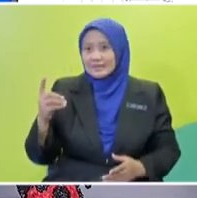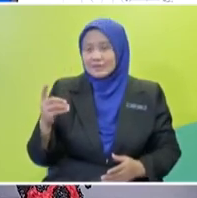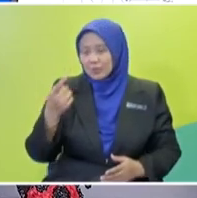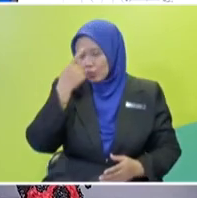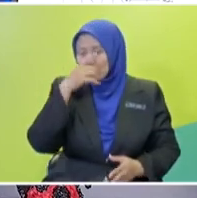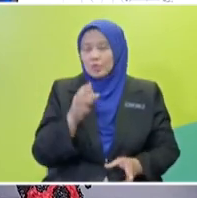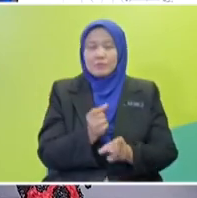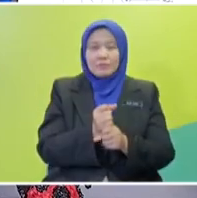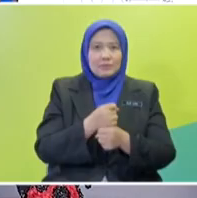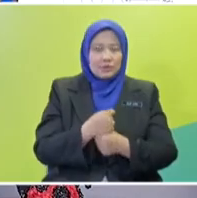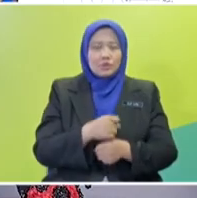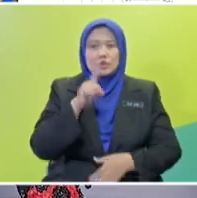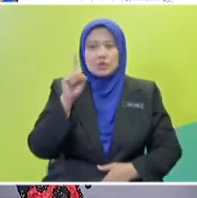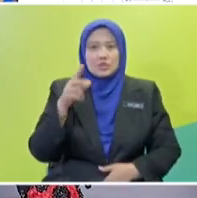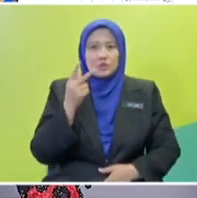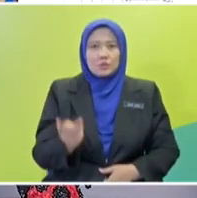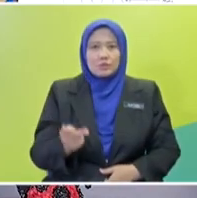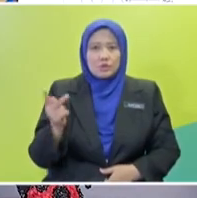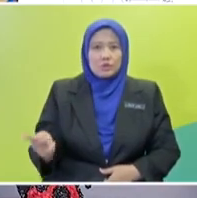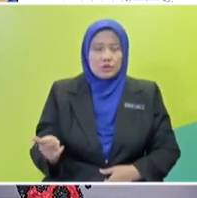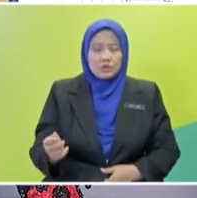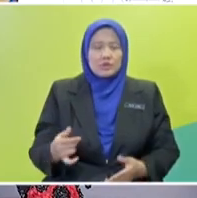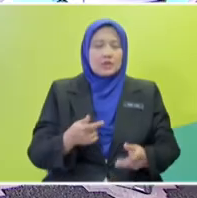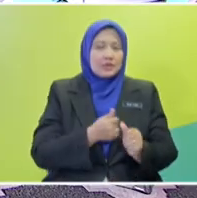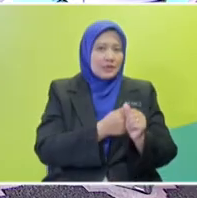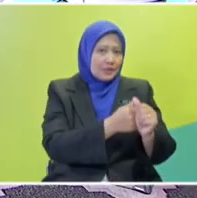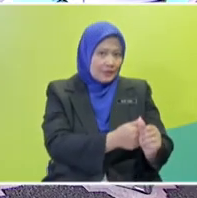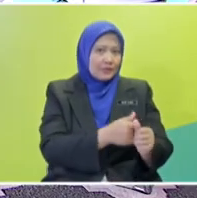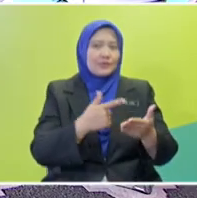produk berdasarkan lakaran yang kita telah hasilkan bersama